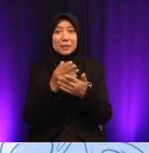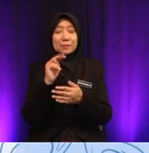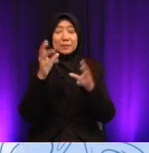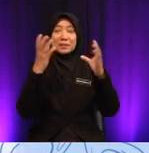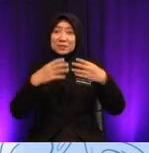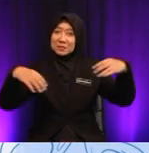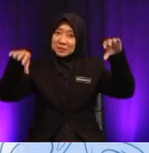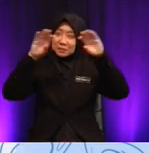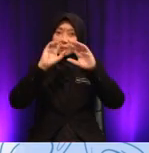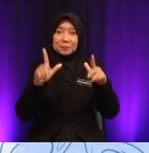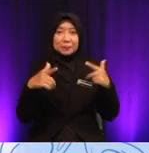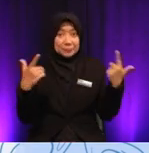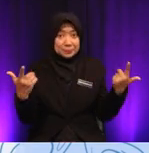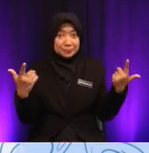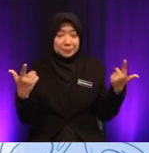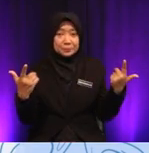kemudian